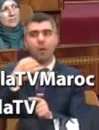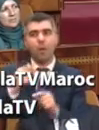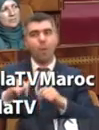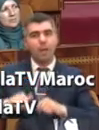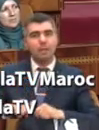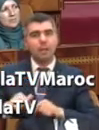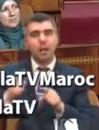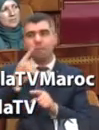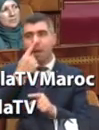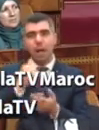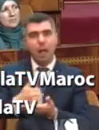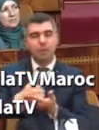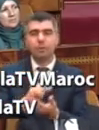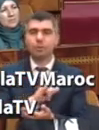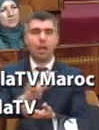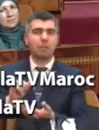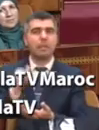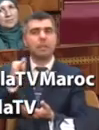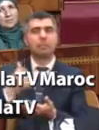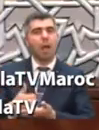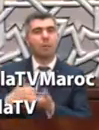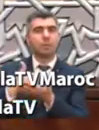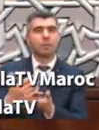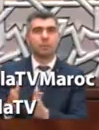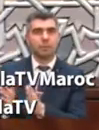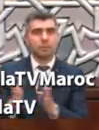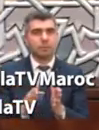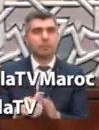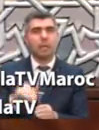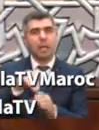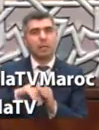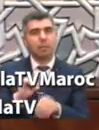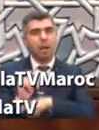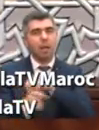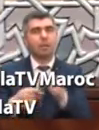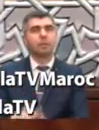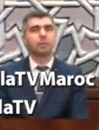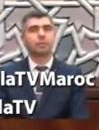غادي ما تخلوش عليه. وشكرا سيد الوزير. شكرا سيد النائب. تعقيب الفريق الحركي.